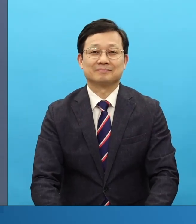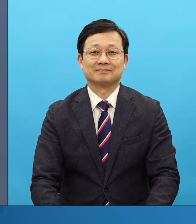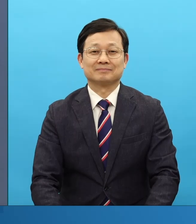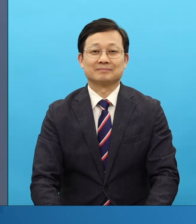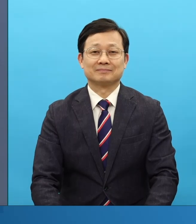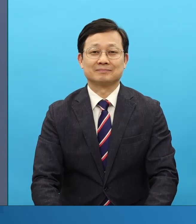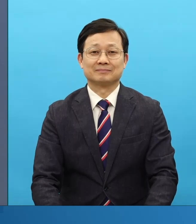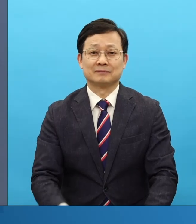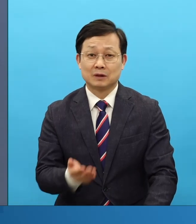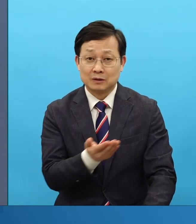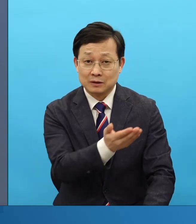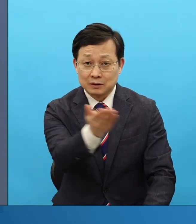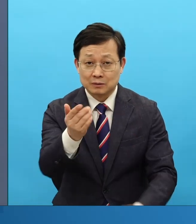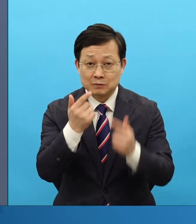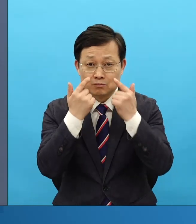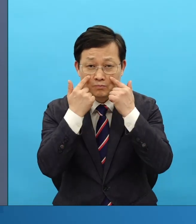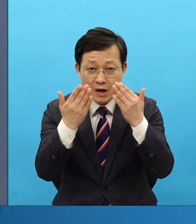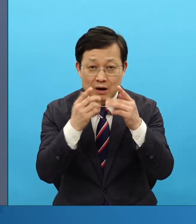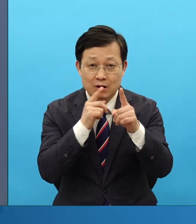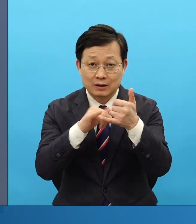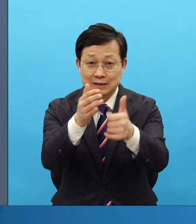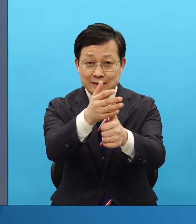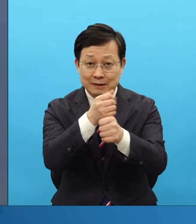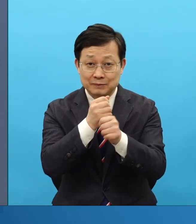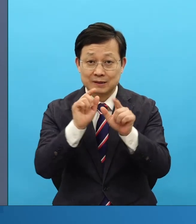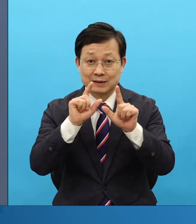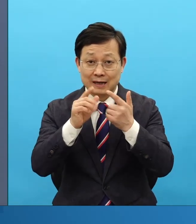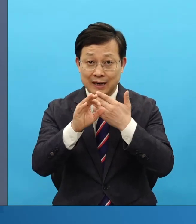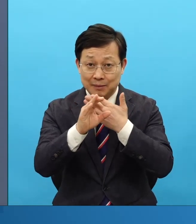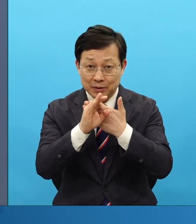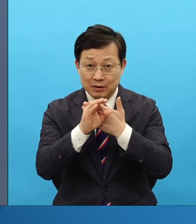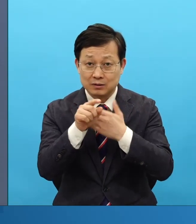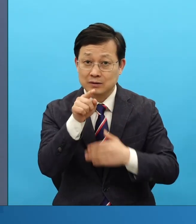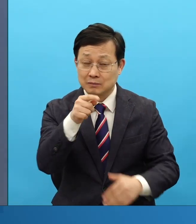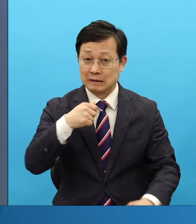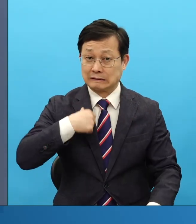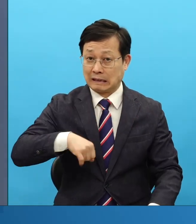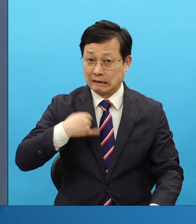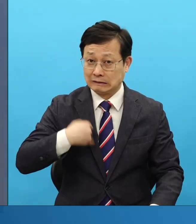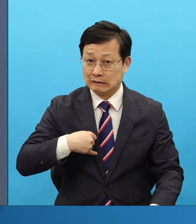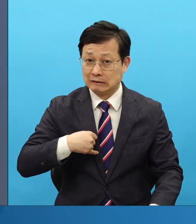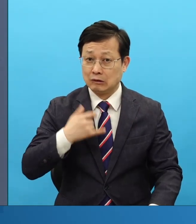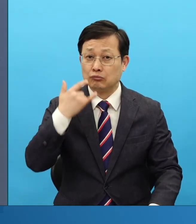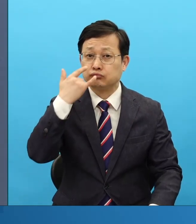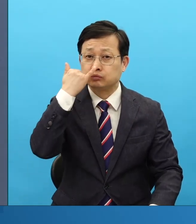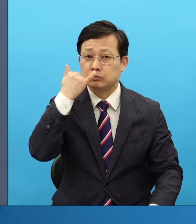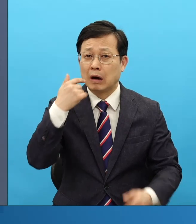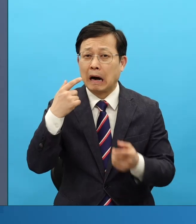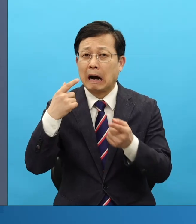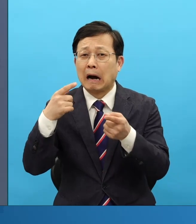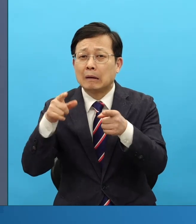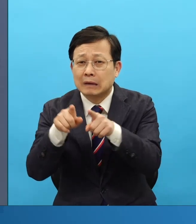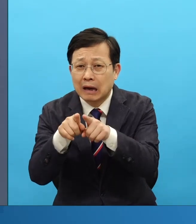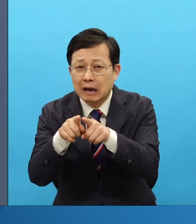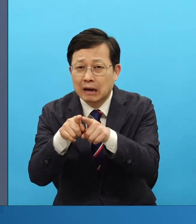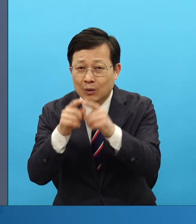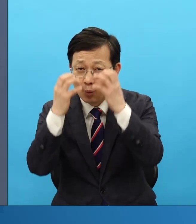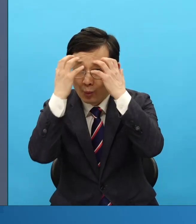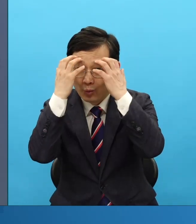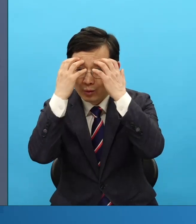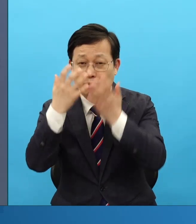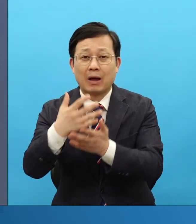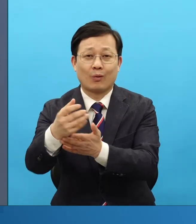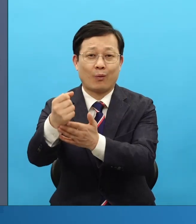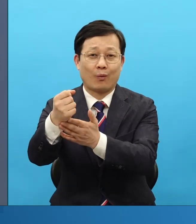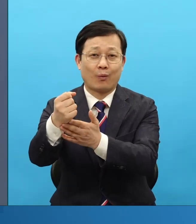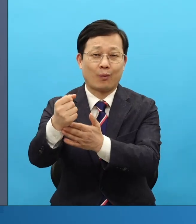이거 확실한 언약을 잡지 아니하면 여러분 자녀들과 같이 고생하게 됩니다. If you do not hold on to this sure covenant,